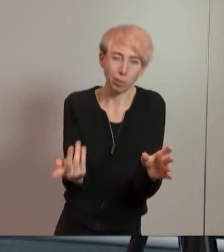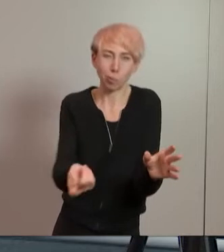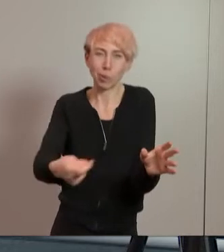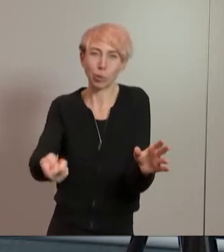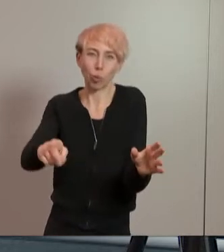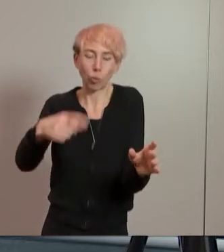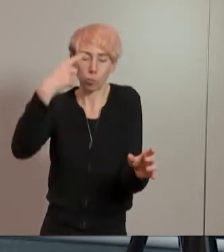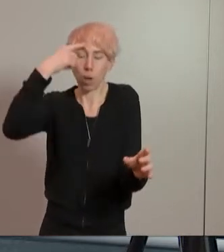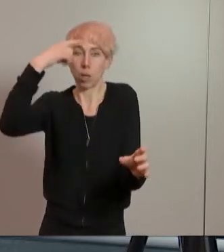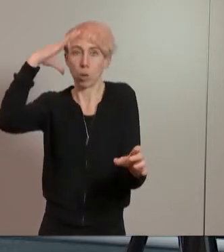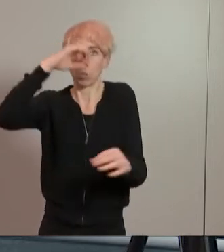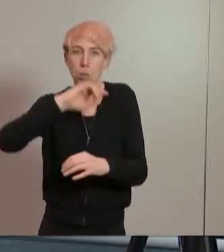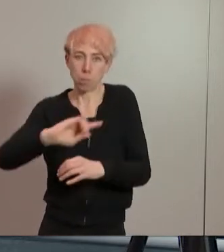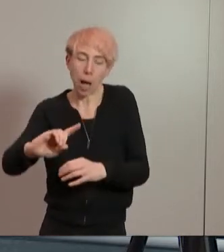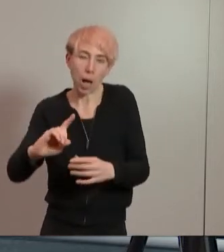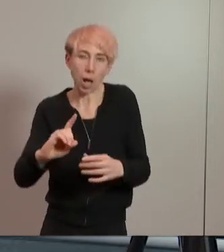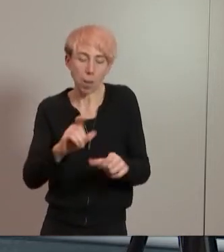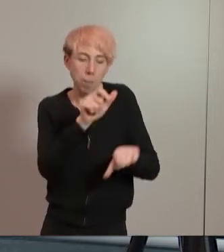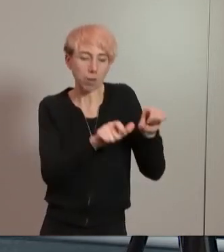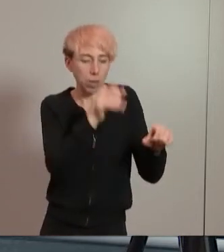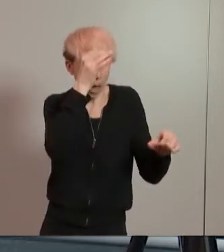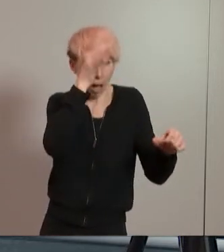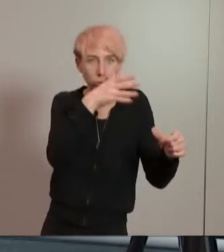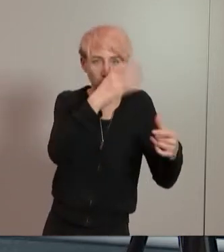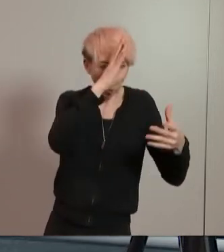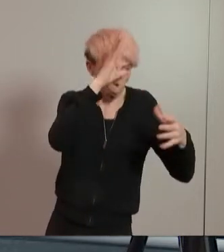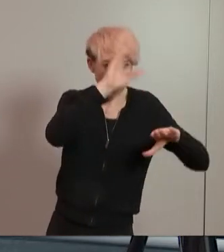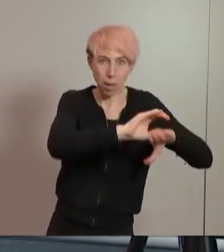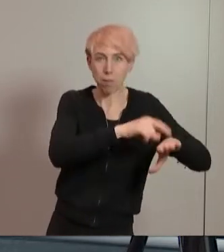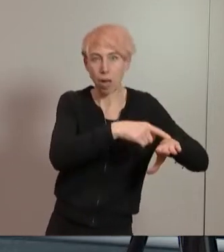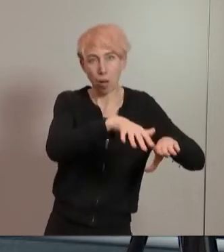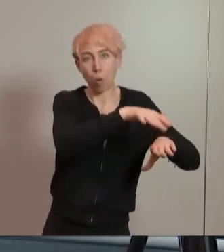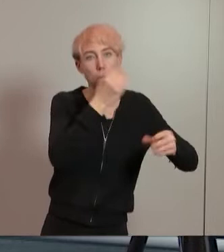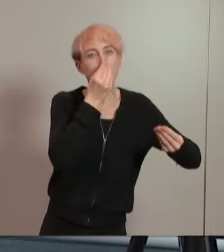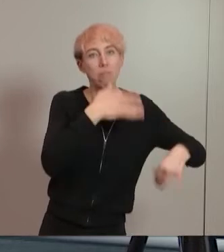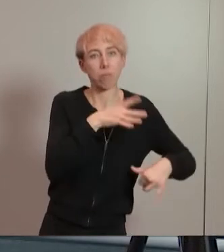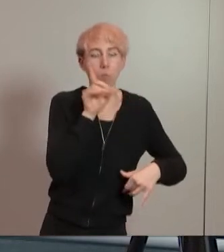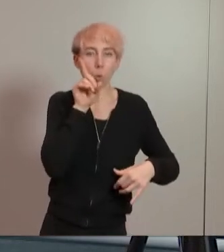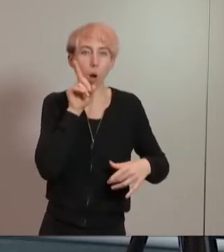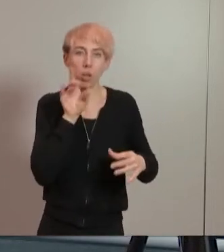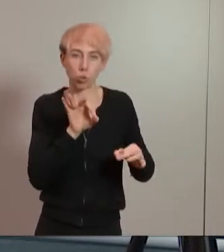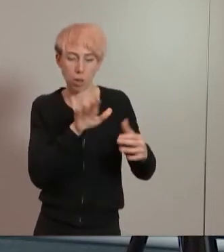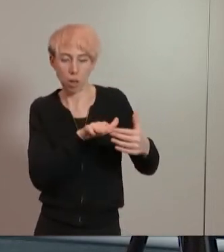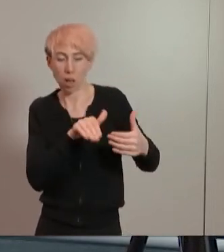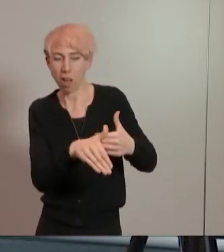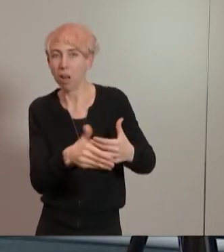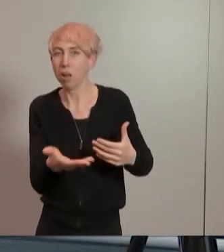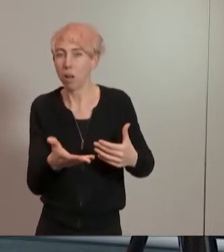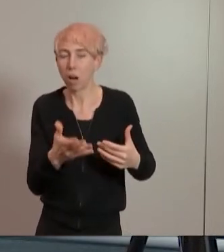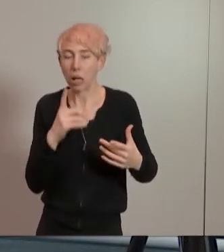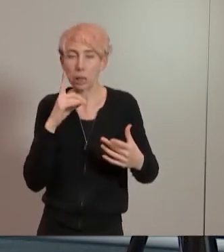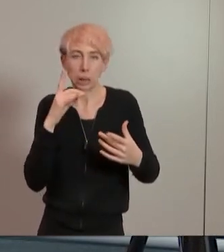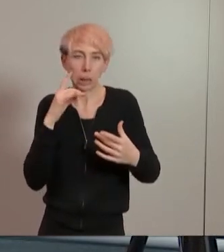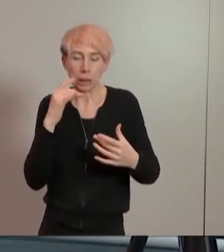faut toujours avoir en tête que les inventeurs du développement durable ont abandonné le concept, parce qu'effectivement, derrière, il y a